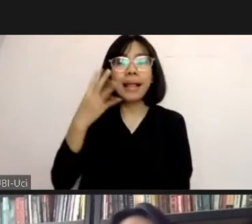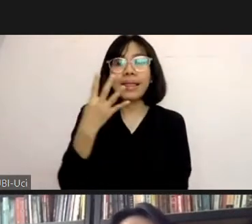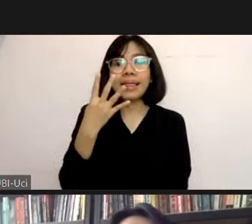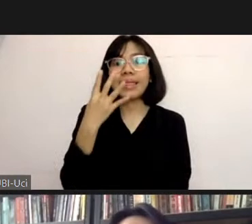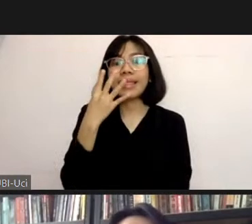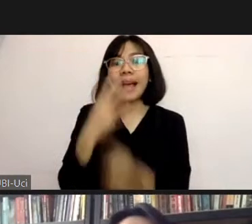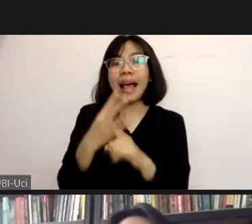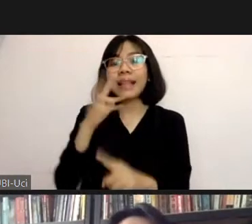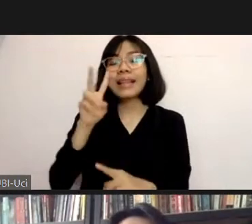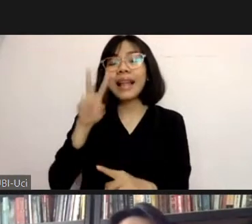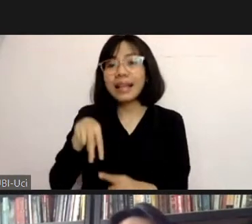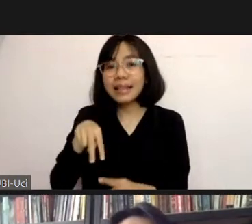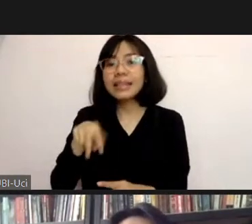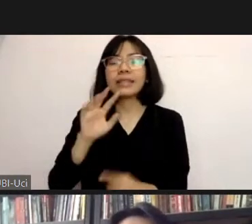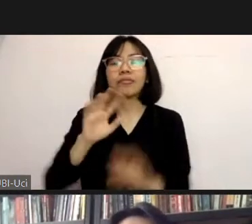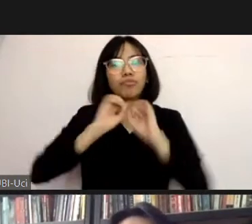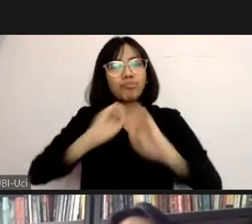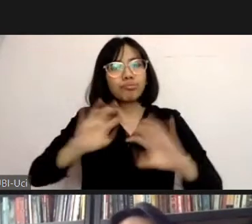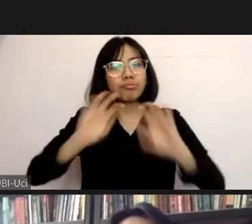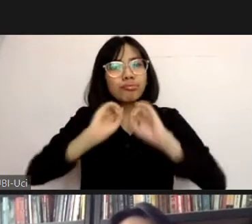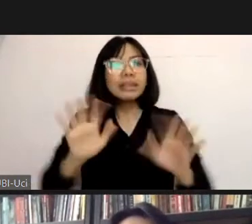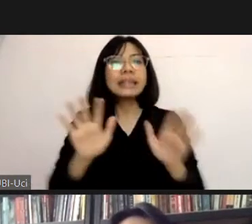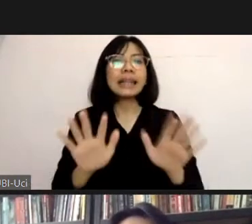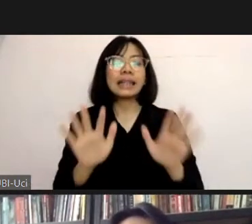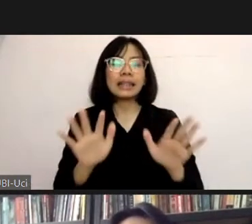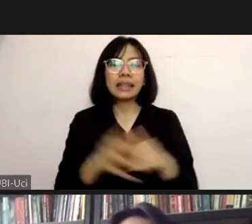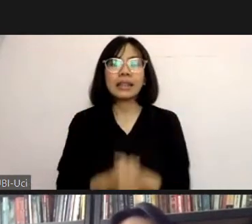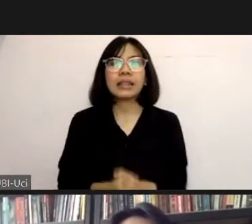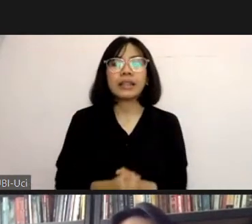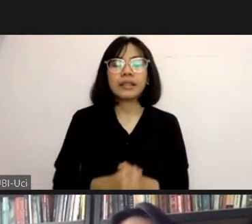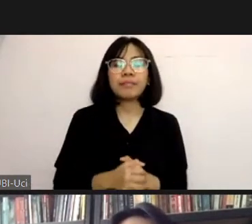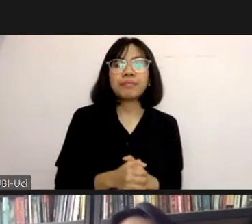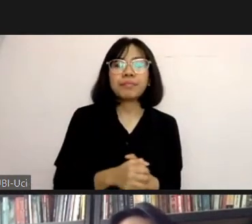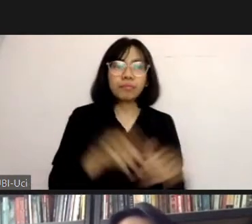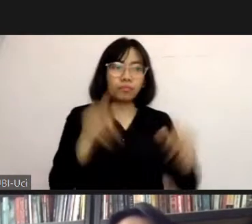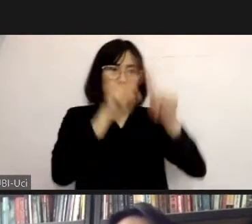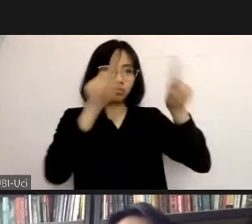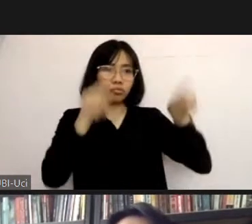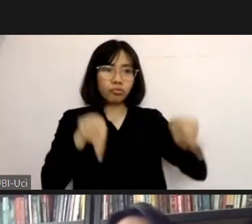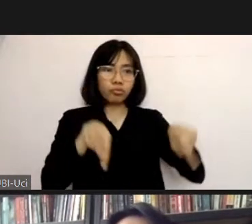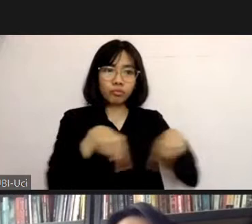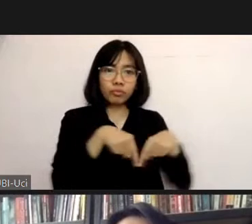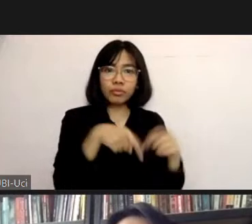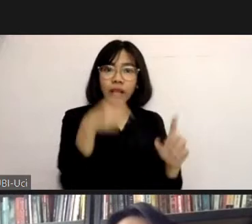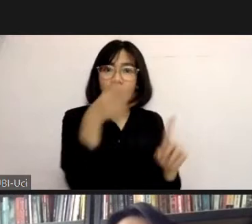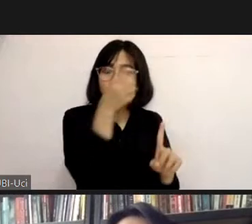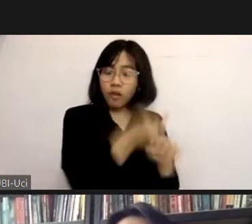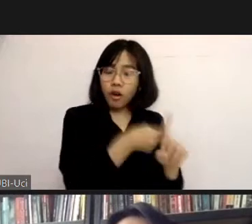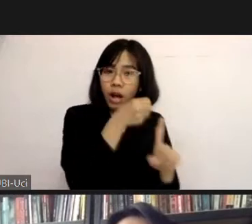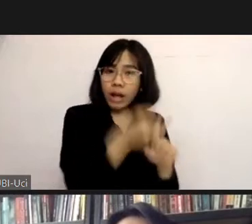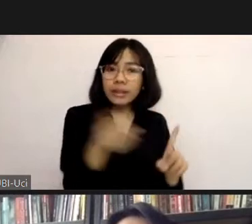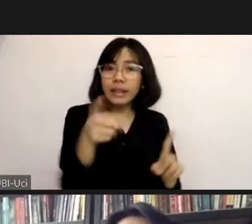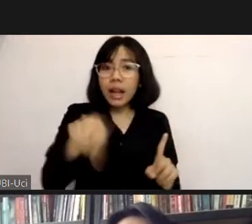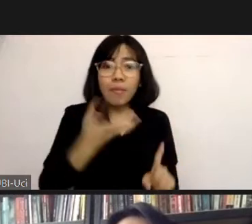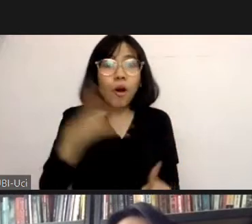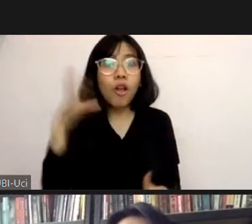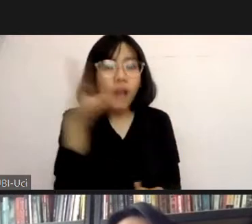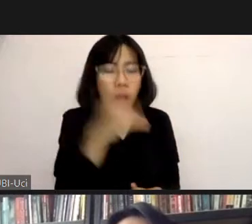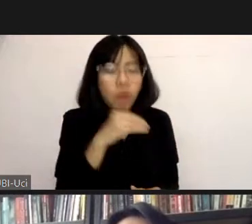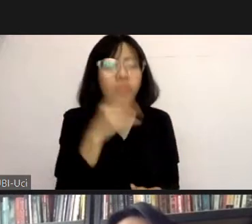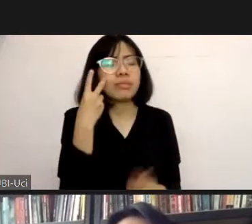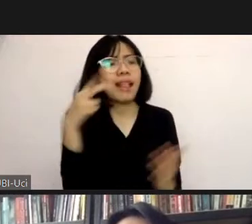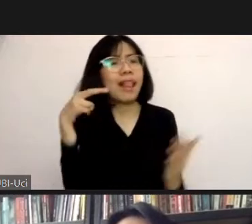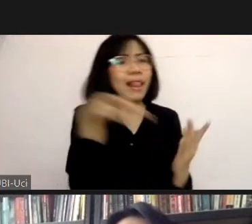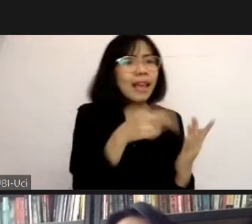dalam waktu dekat. Semua kertas advokasi kebijakan itu bisa teman-teman unduh di website pshk.or.id.